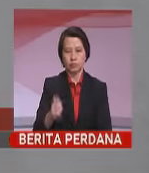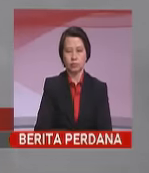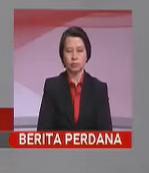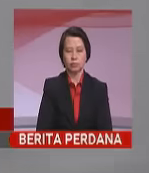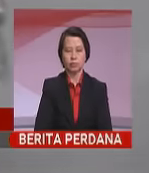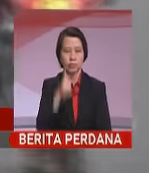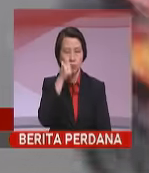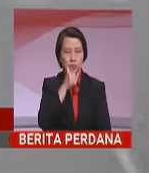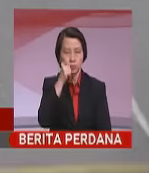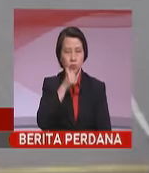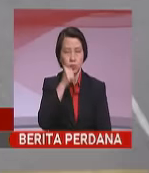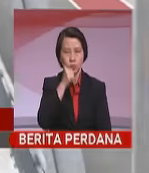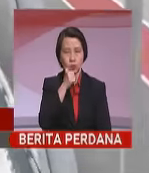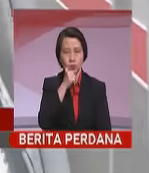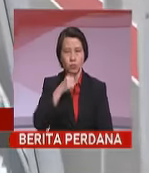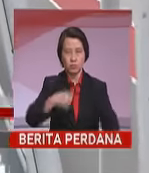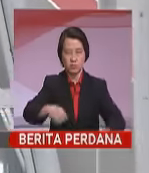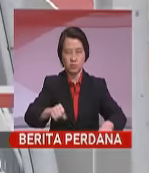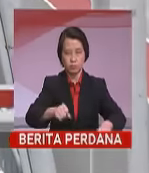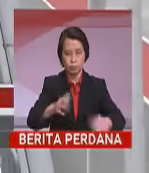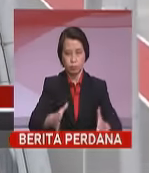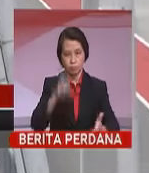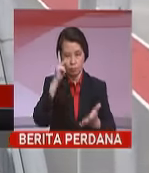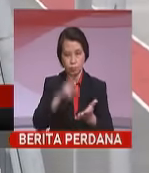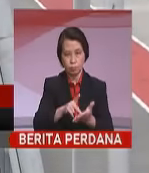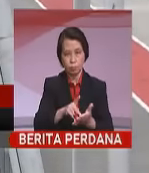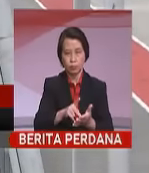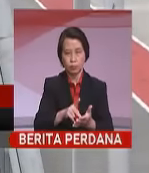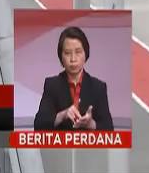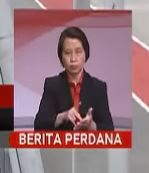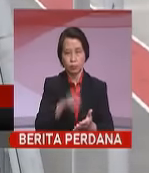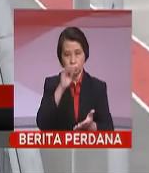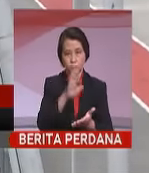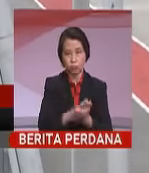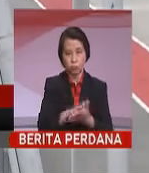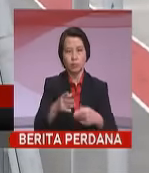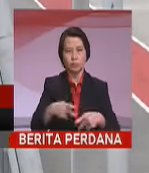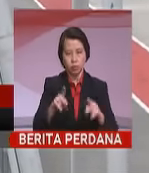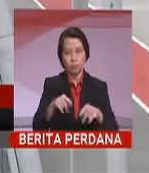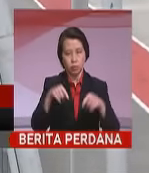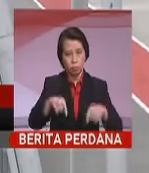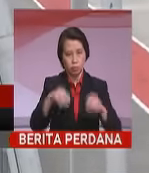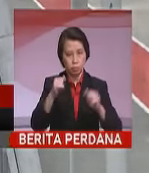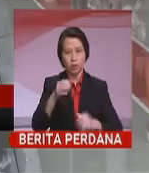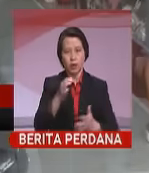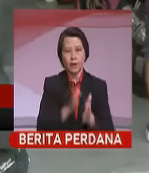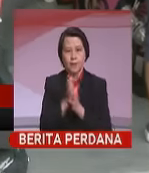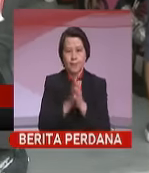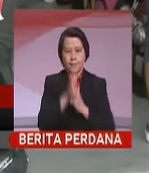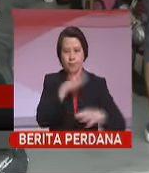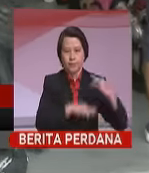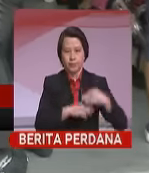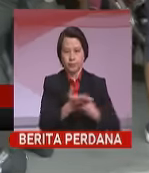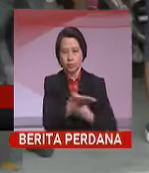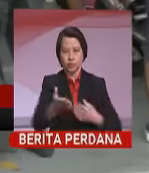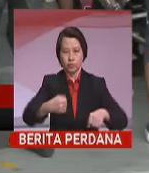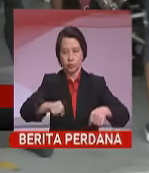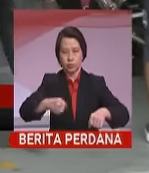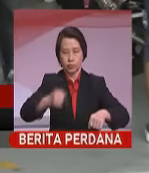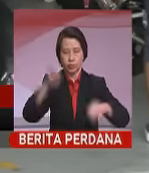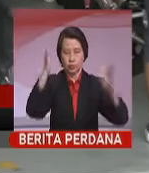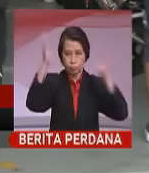pelumba wanita Nur Atikah Azwar atau lebih dikenali sebagai Rider Pink, dia percaya peluang sebegini akan dimanfaatkan sebaiknya oleh semua pelumba